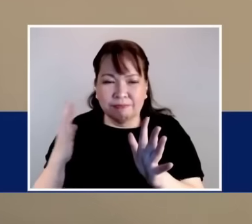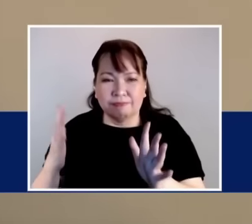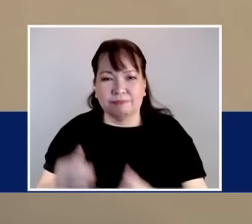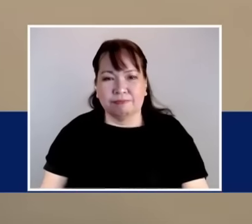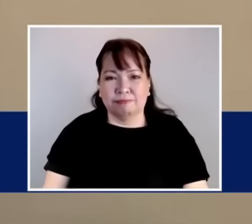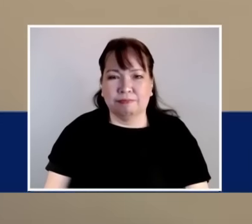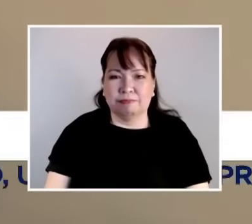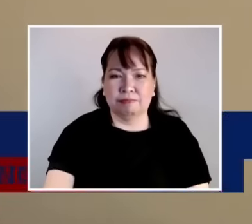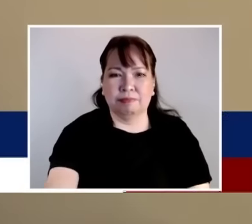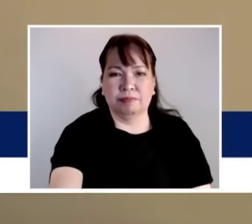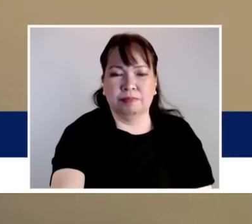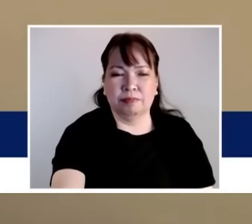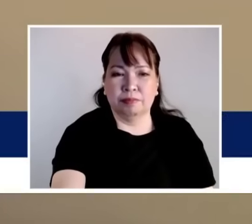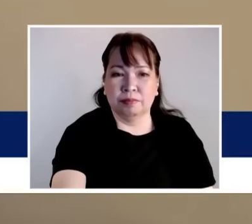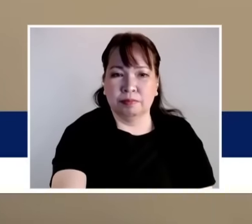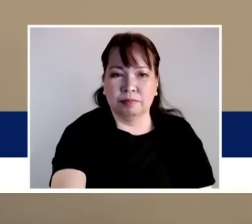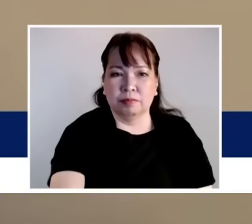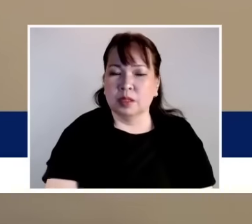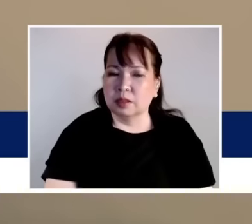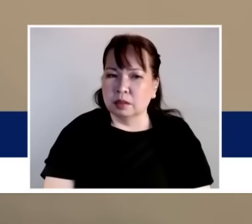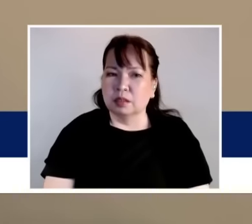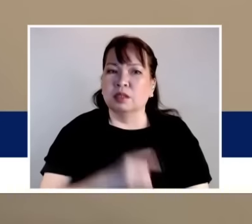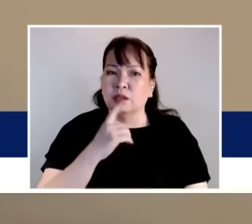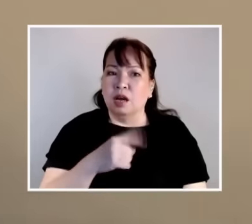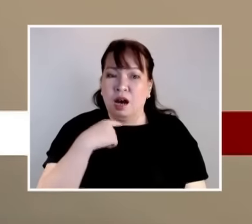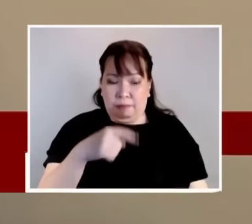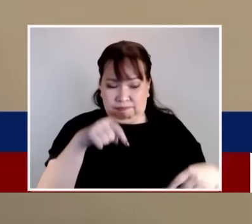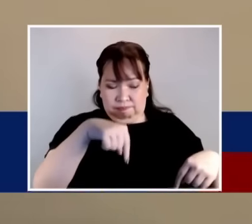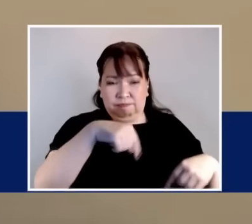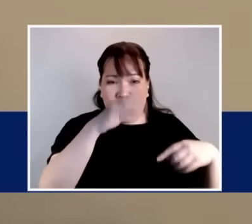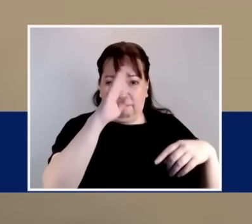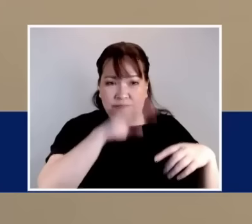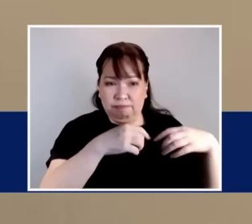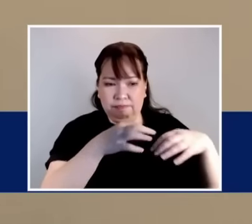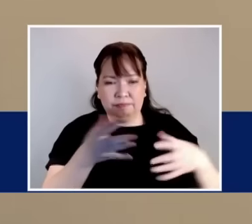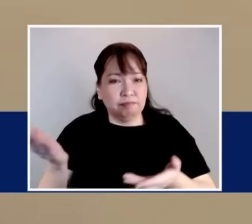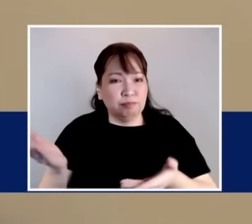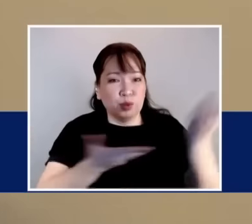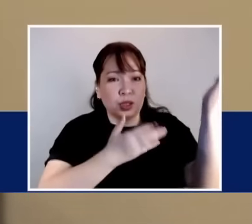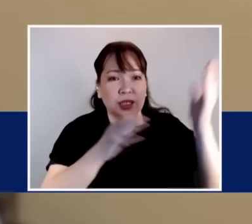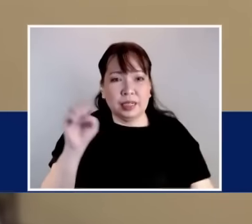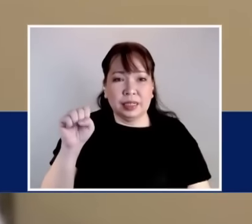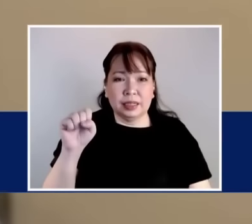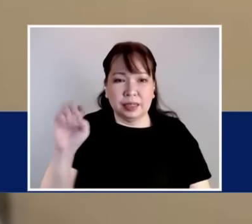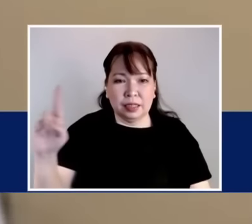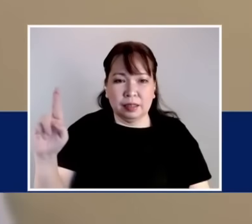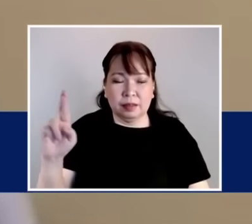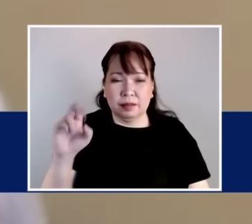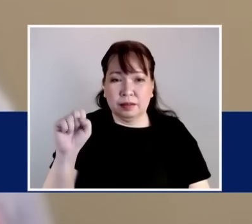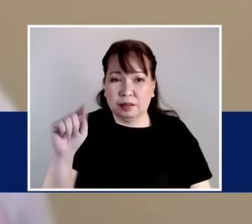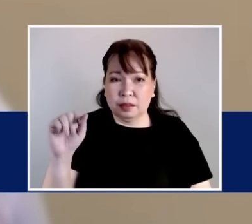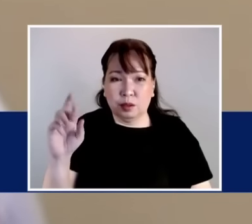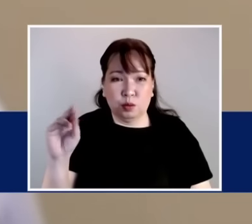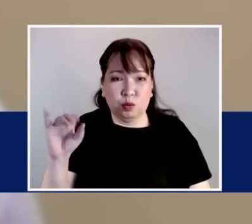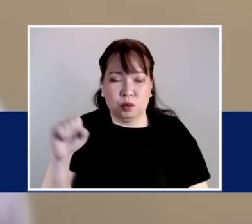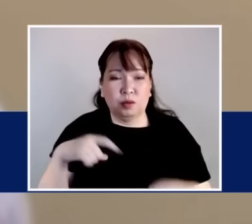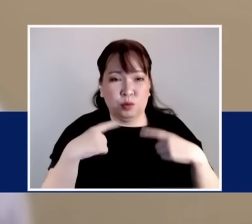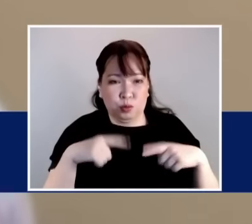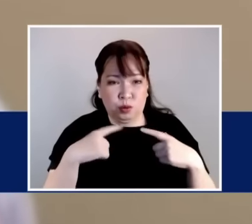Ginawa na yung SD card at dadaling sa Santa Rosa, Laguna, and then papalitan nyo ng bago. Hindi talaga siya gumahana, pero nung ano naman,